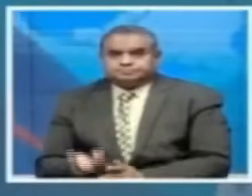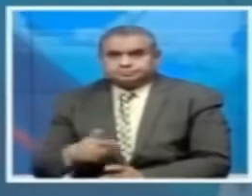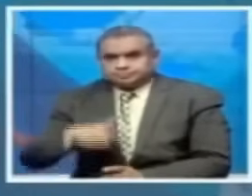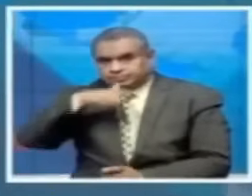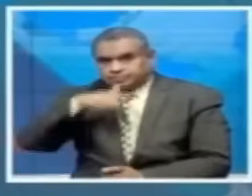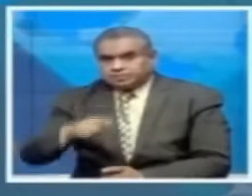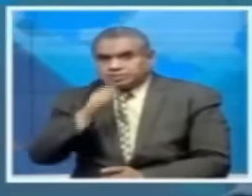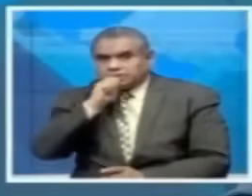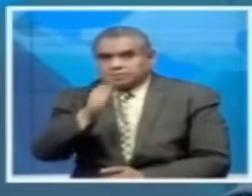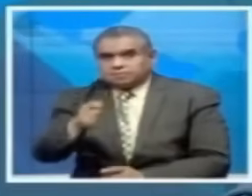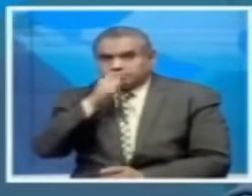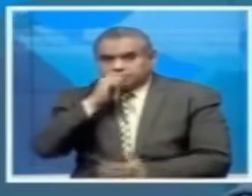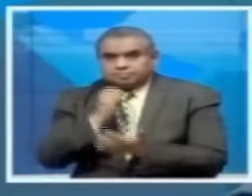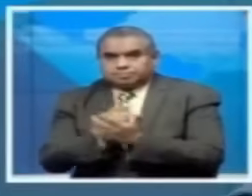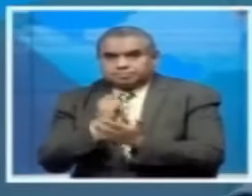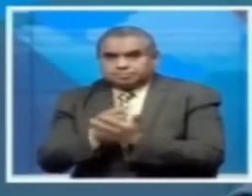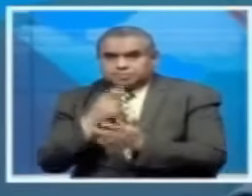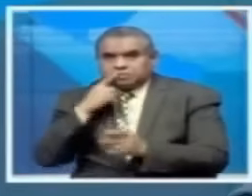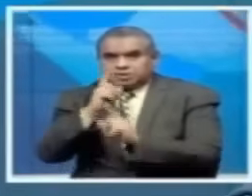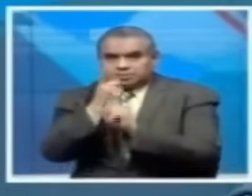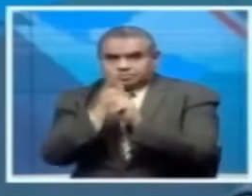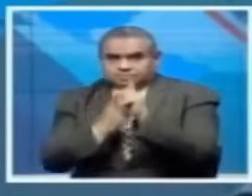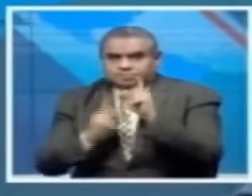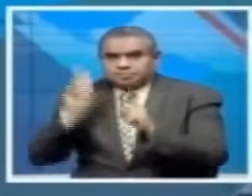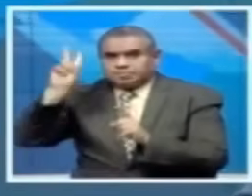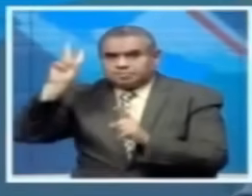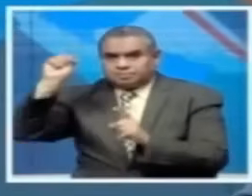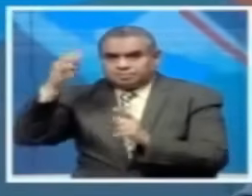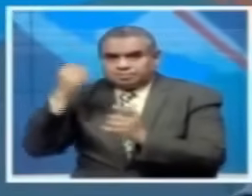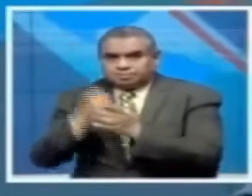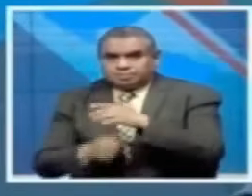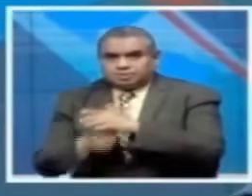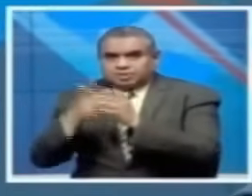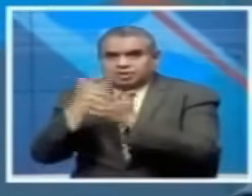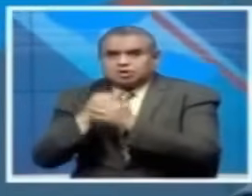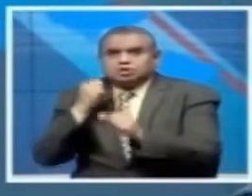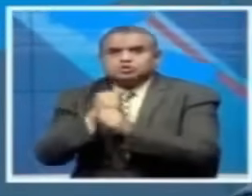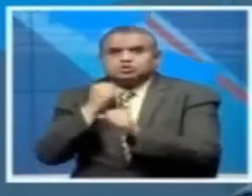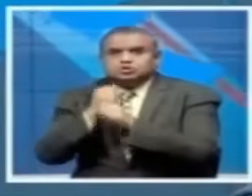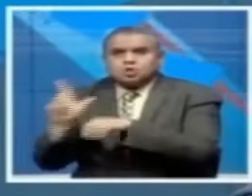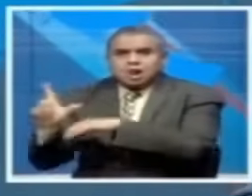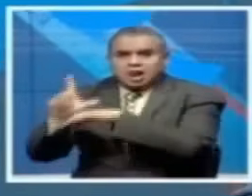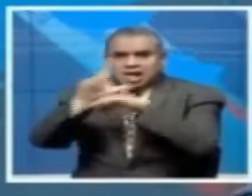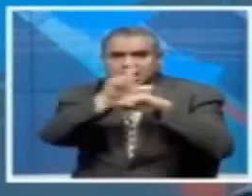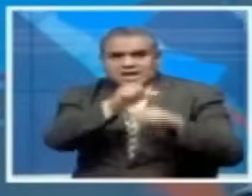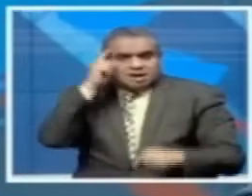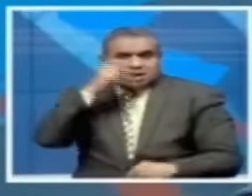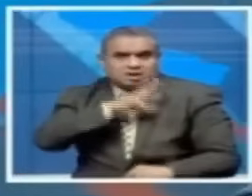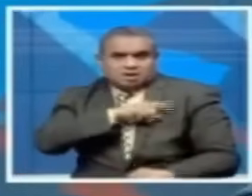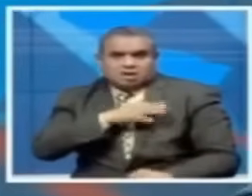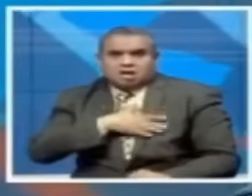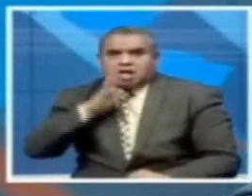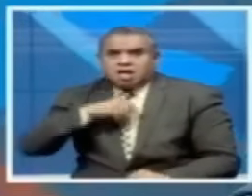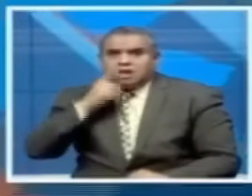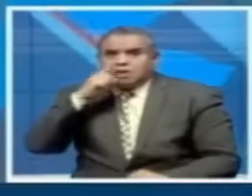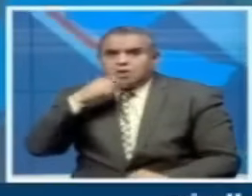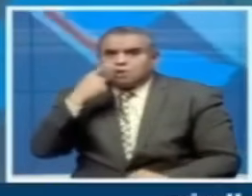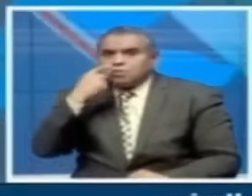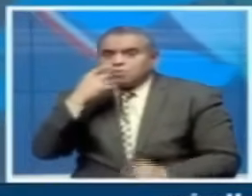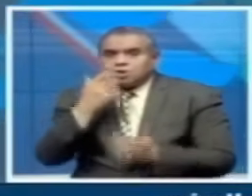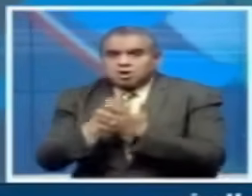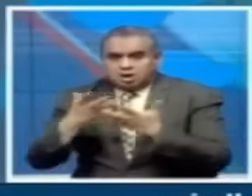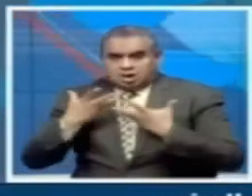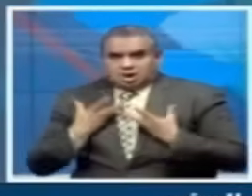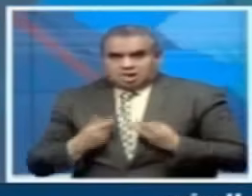ومن جانبه أكد المتحدث باسم وكالة الأمم المتحدة لغوث وتشغيل اللاجئين الفلسطينيين الأونروا، أكد أن